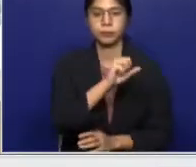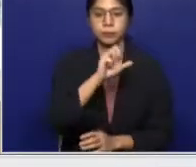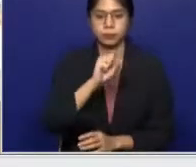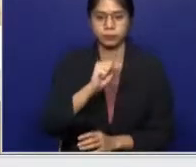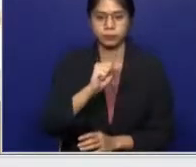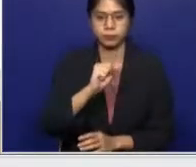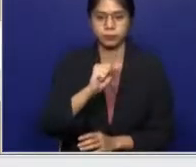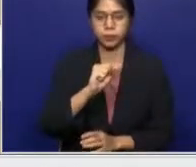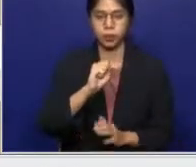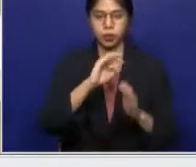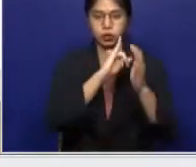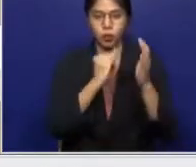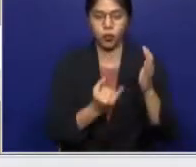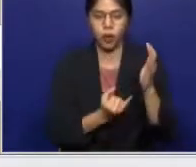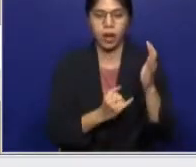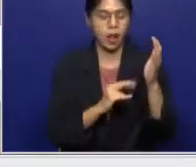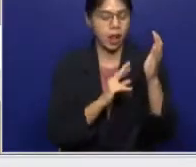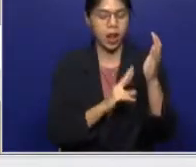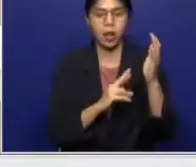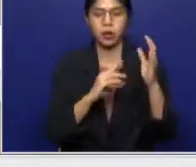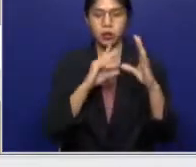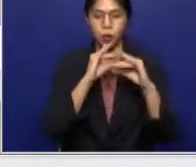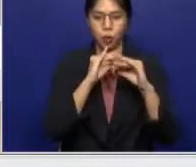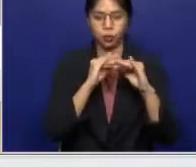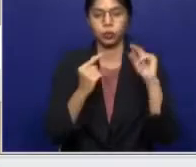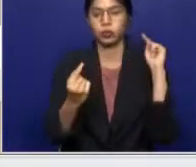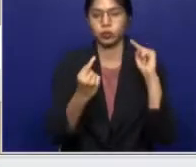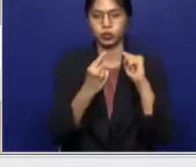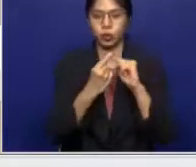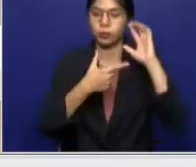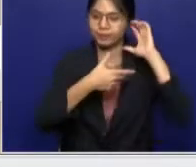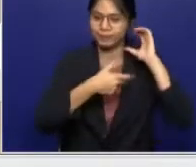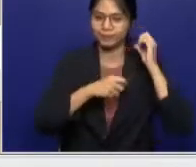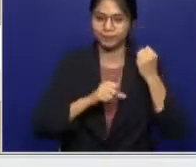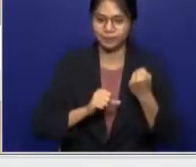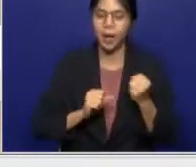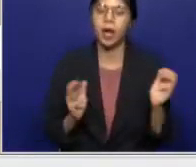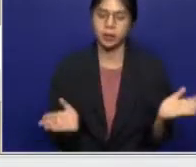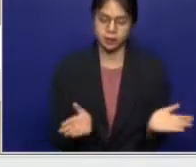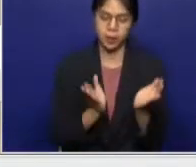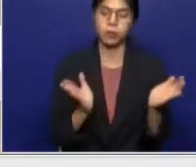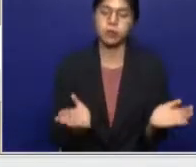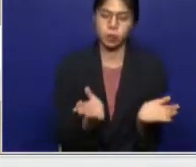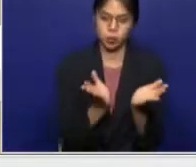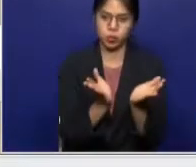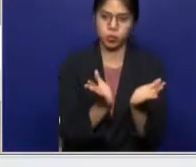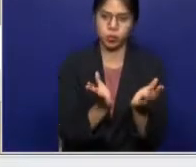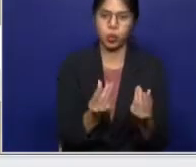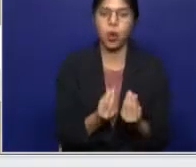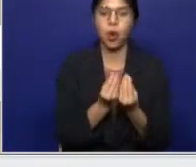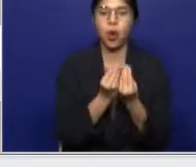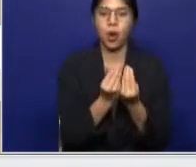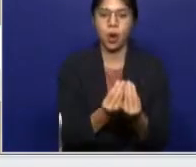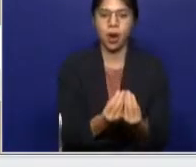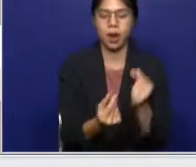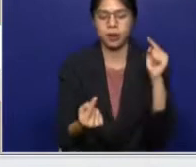จังหวัดระยองพรรคประชาธิปัตย์กับผมขออภิปรายสนับสนุนญัตติท่านศาสตราจารย์ด